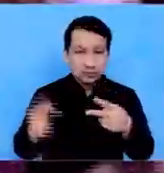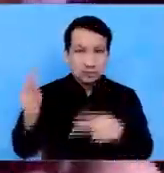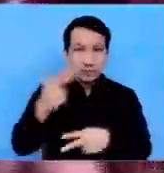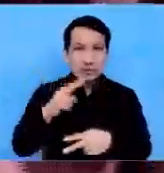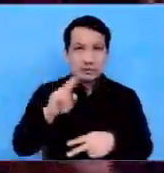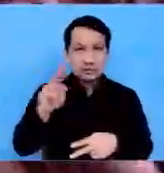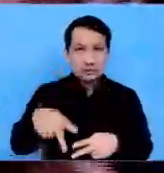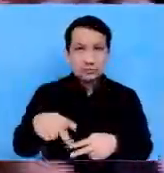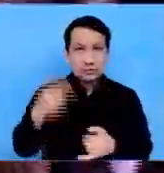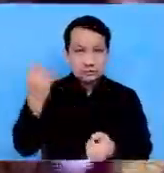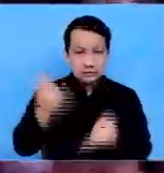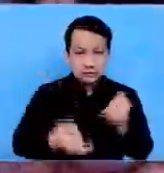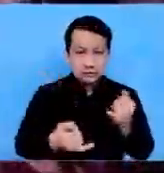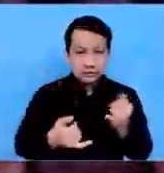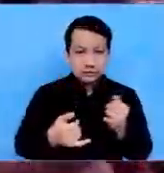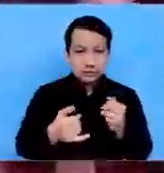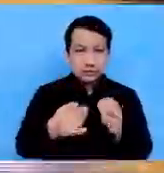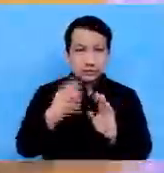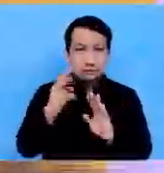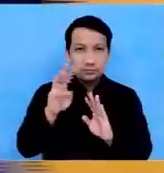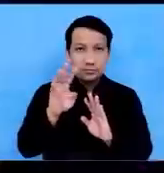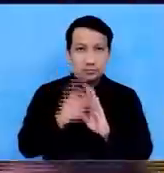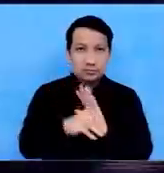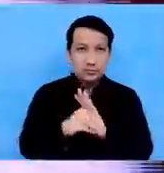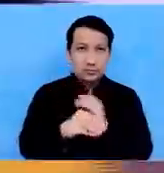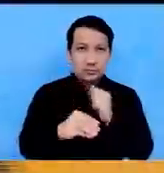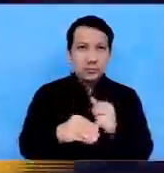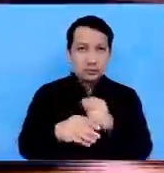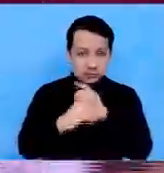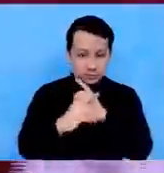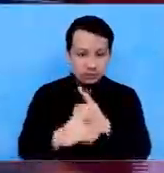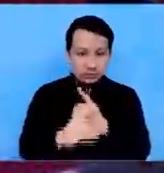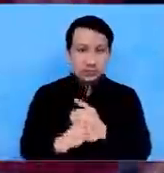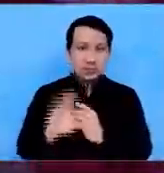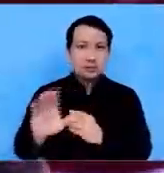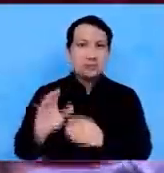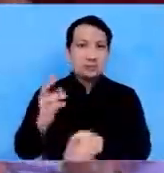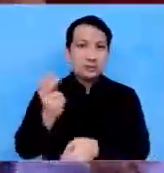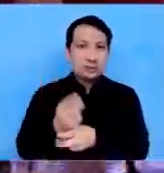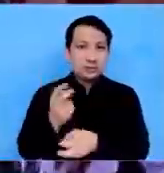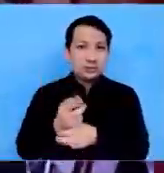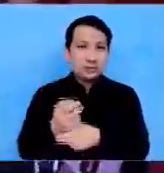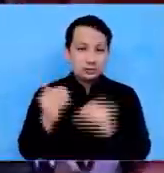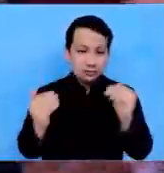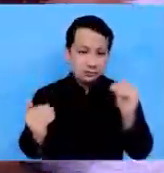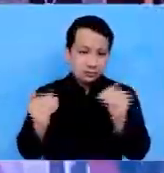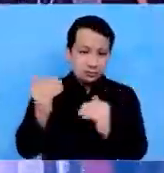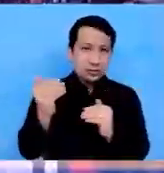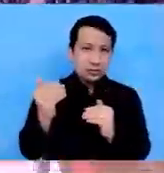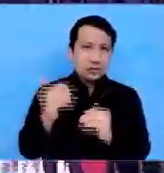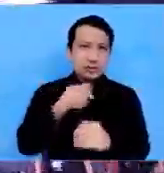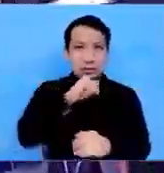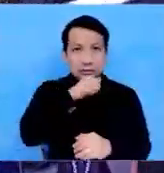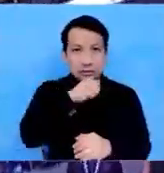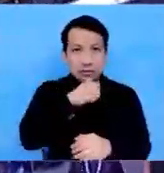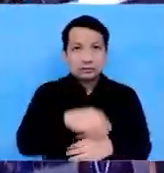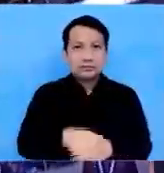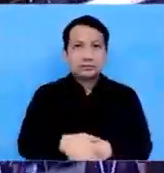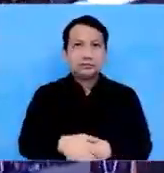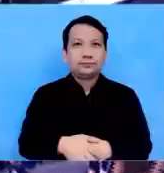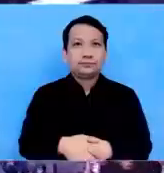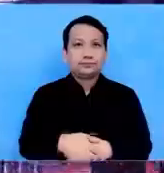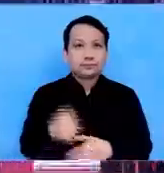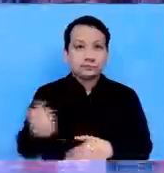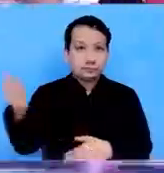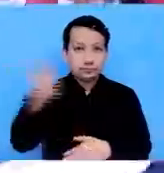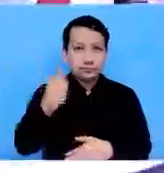sa huling 4 na minuto ng laro, pero dahil sa kanilang mahigpit na depensa, nahirapan pa rin makahabol ng tuluyan ang Ateneo. Nanguna para sa